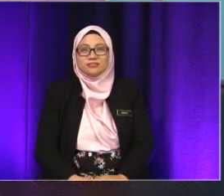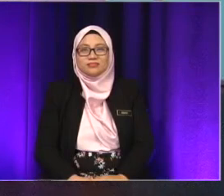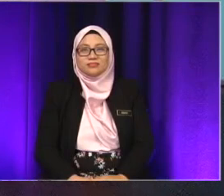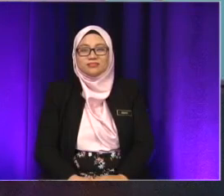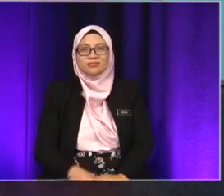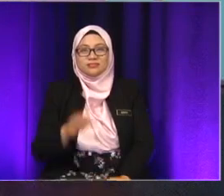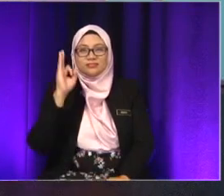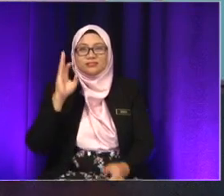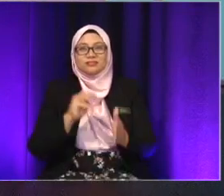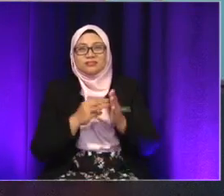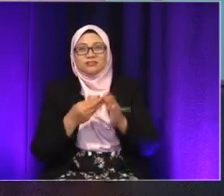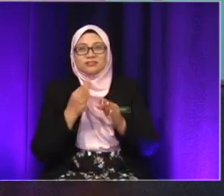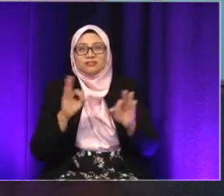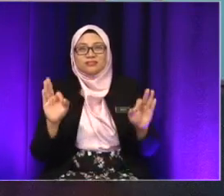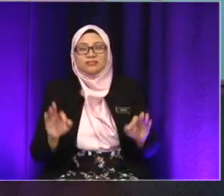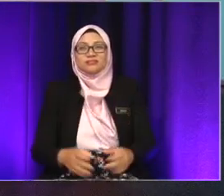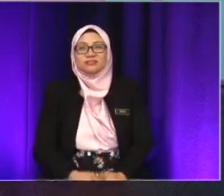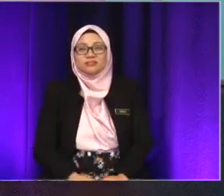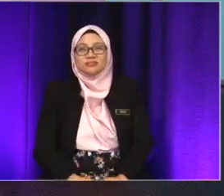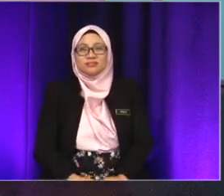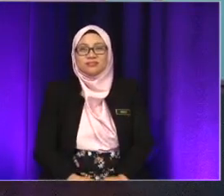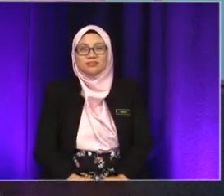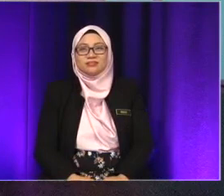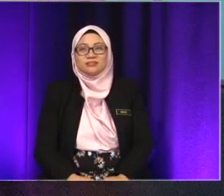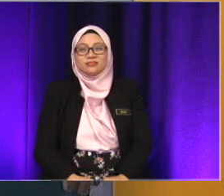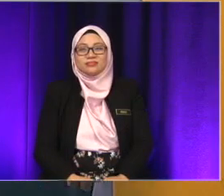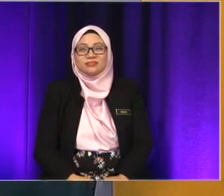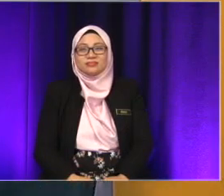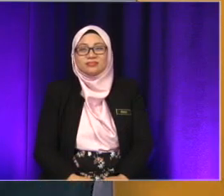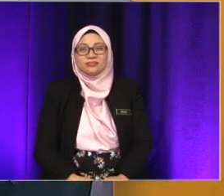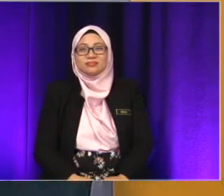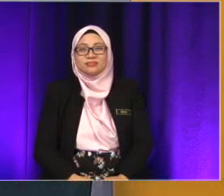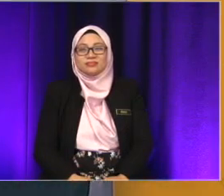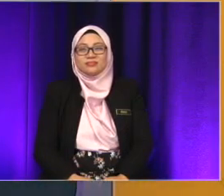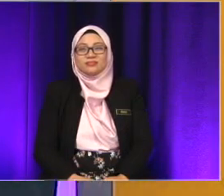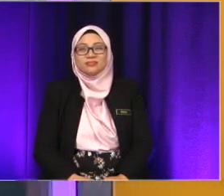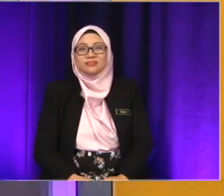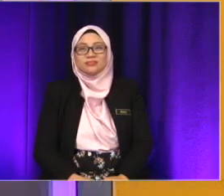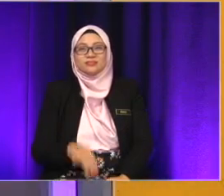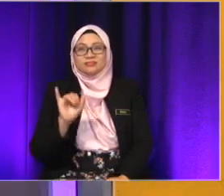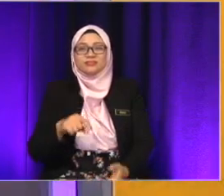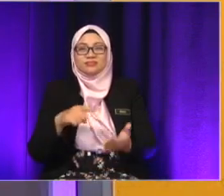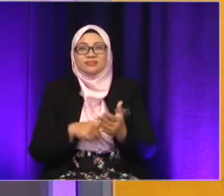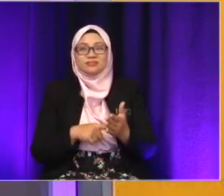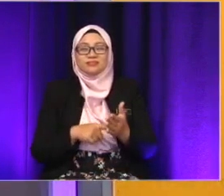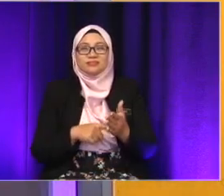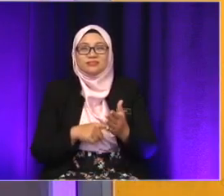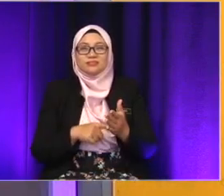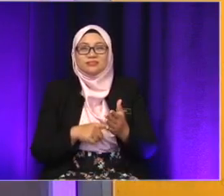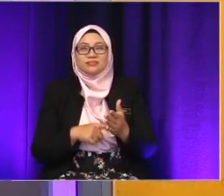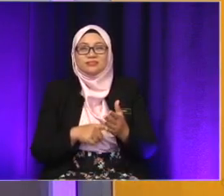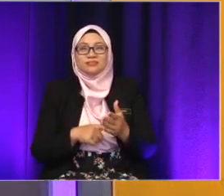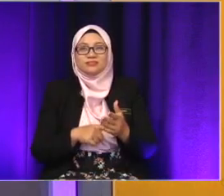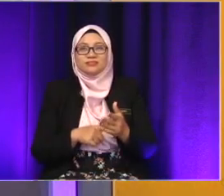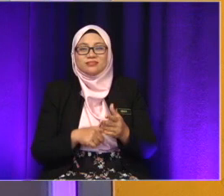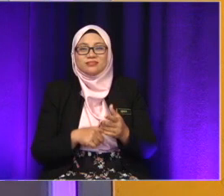Free. Okey, tak apa. Okey, tak apa. Kita terus lagi insya-Allah. Okey, kita terus lagi insya-Allah. Okey, yang ni pula manual biasa. Ini injak kawalan berarah